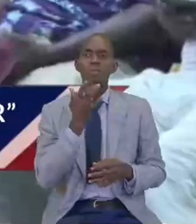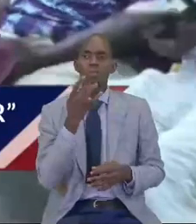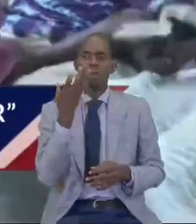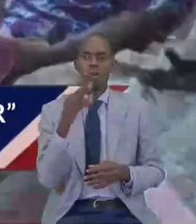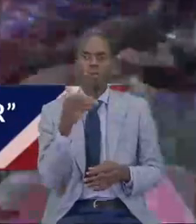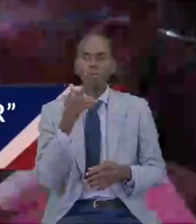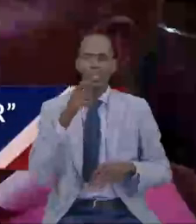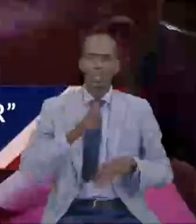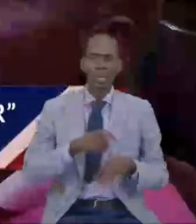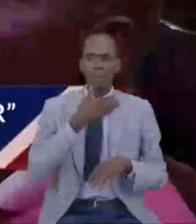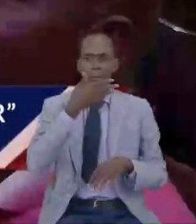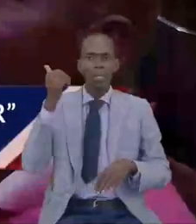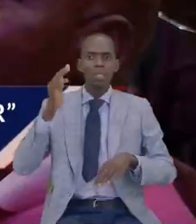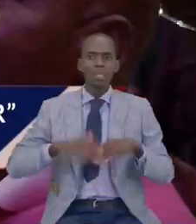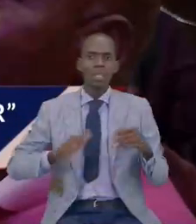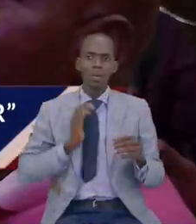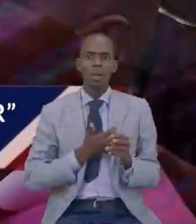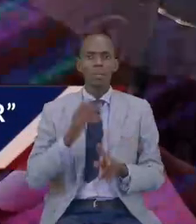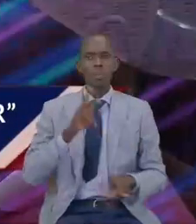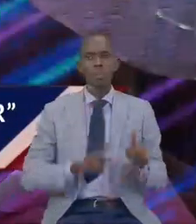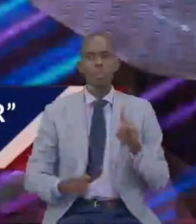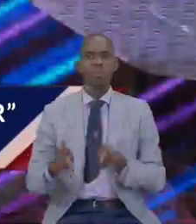que notre peuple.